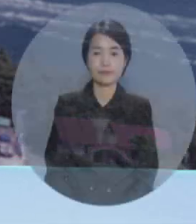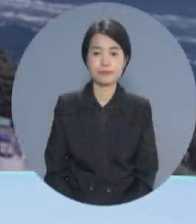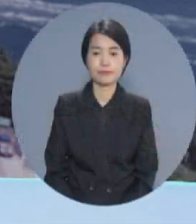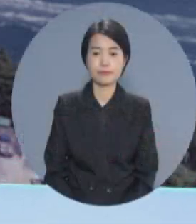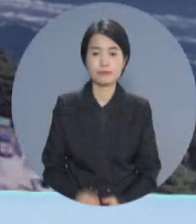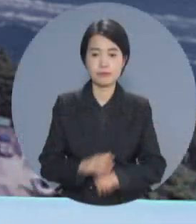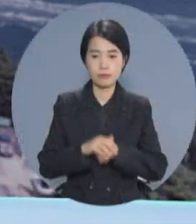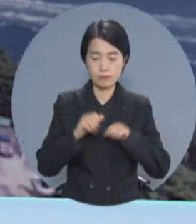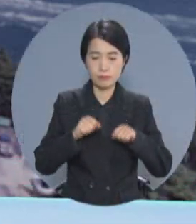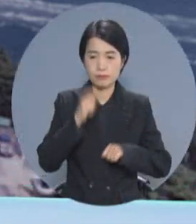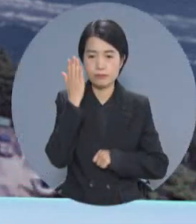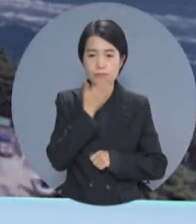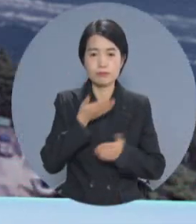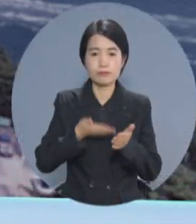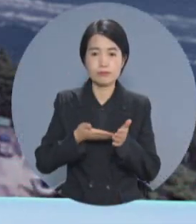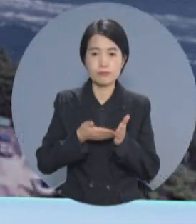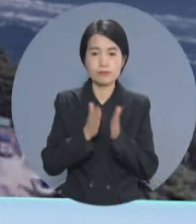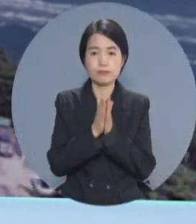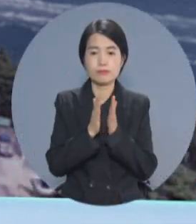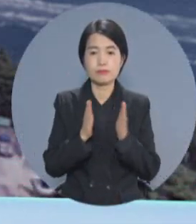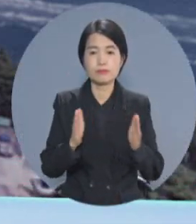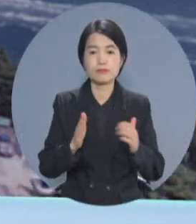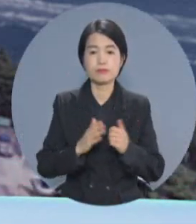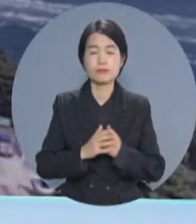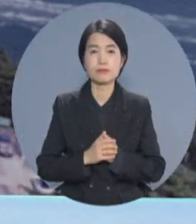여러분 안녕하십니까? 여수 MBC 뉴스데스크입니다.